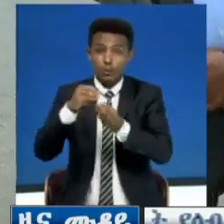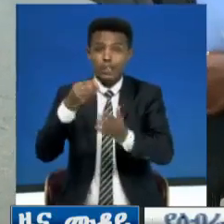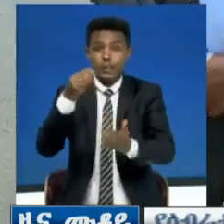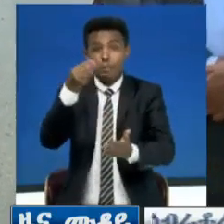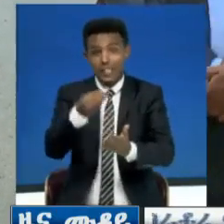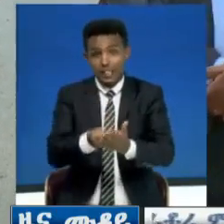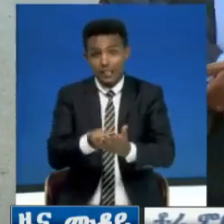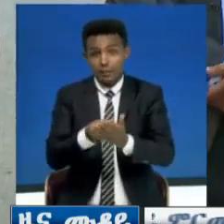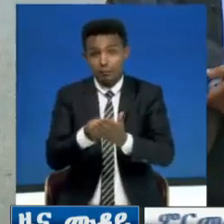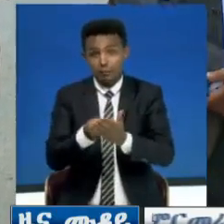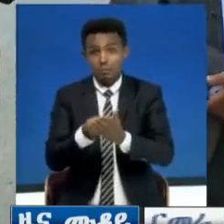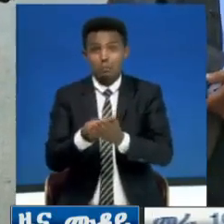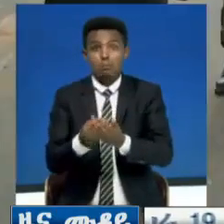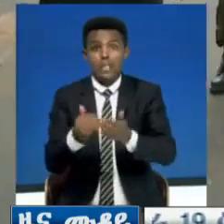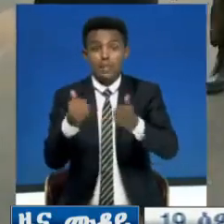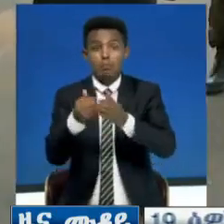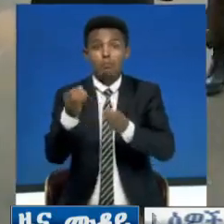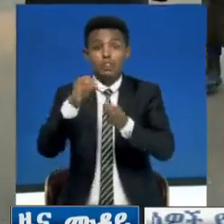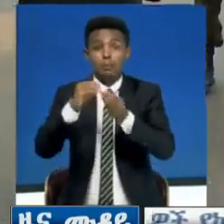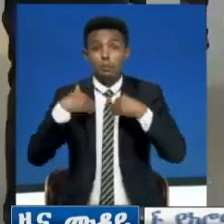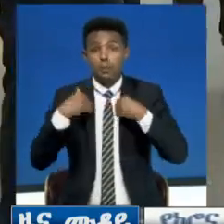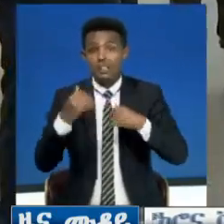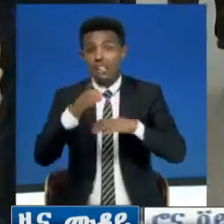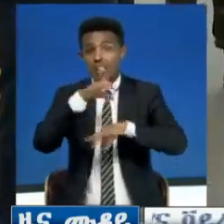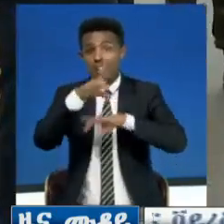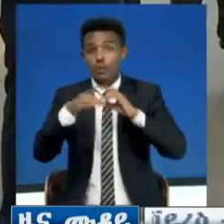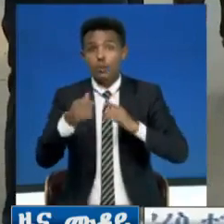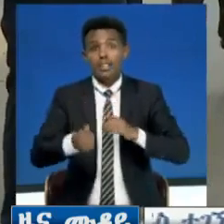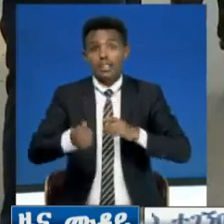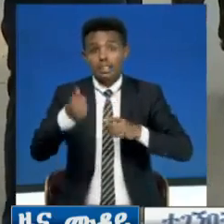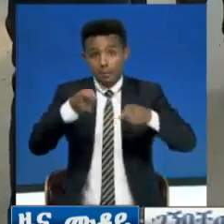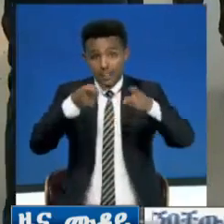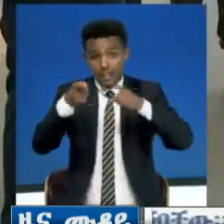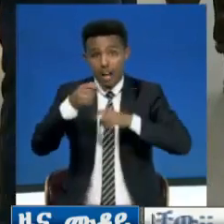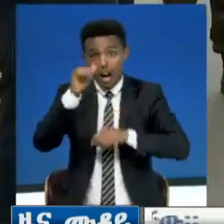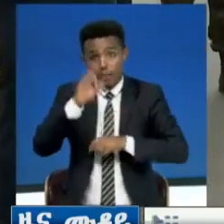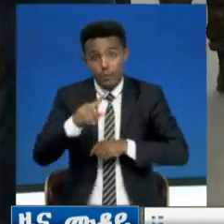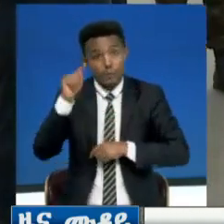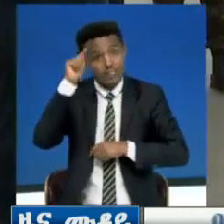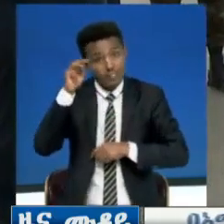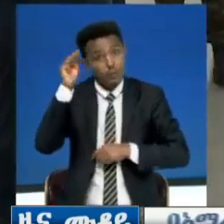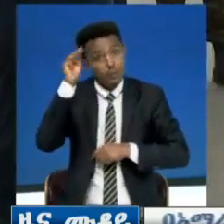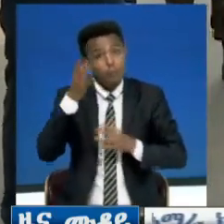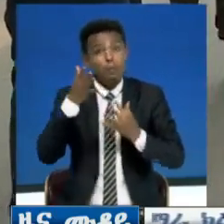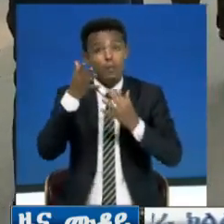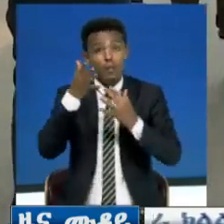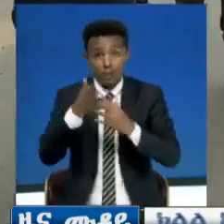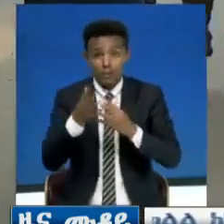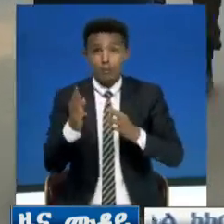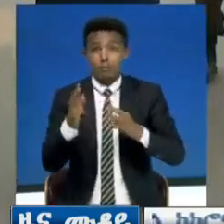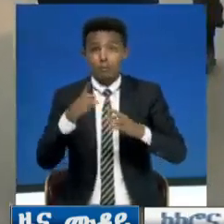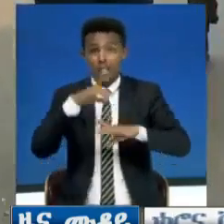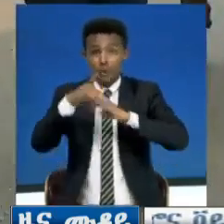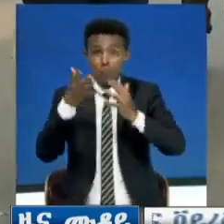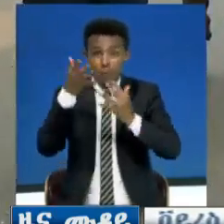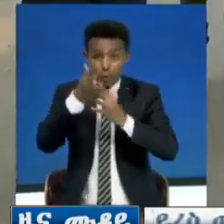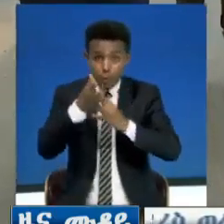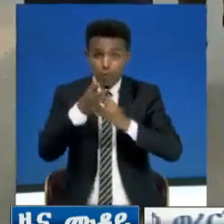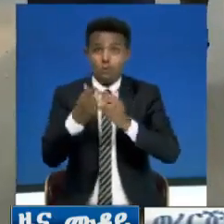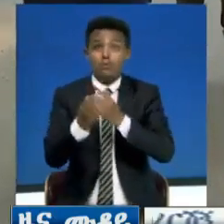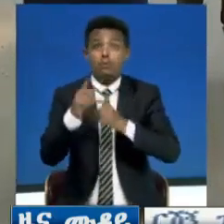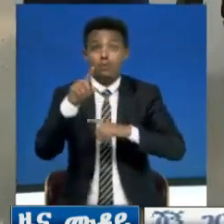በቀቡ የሚጨመሩም ይኖራሉ። የክልሉ ርዕሰ መስተዳድር አቶ ተመስገን ጥሩነህ በበኩላቸው በክልሉ በኩል የሚፈቱትን ጥያቄዎች በክልሉ